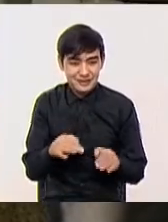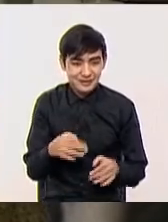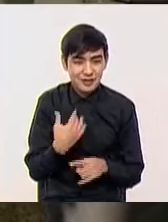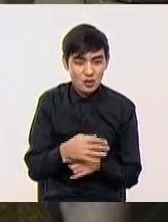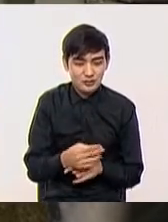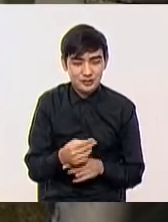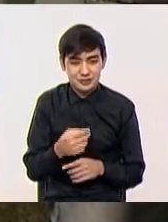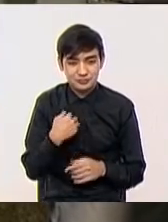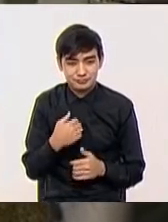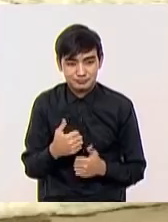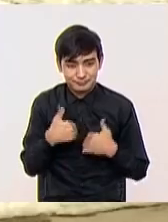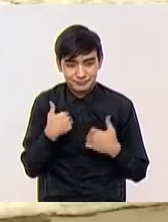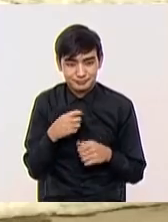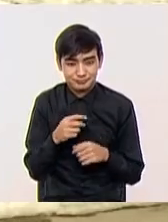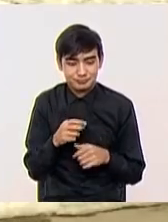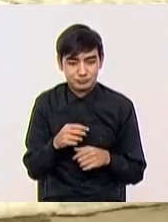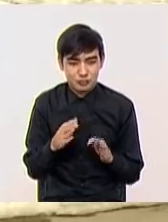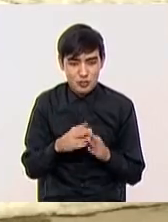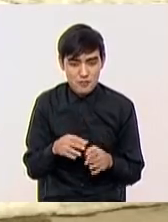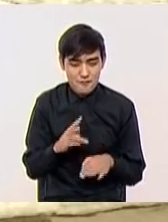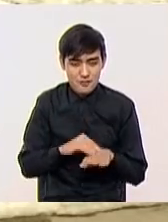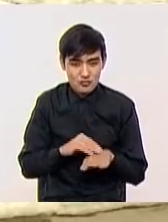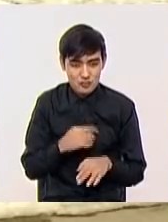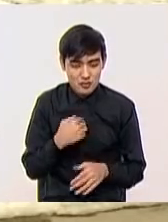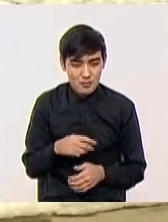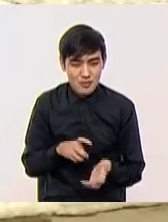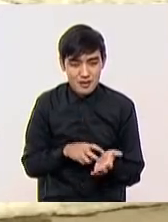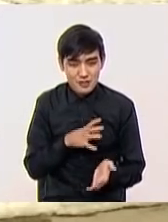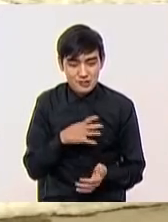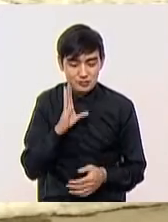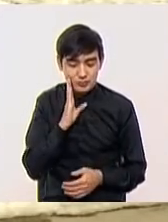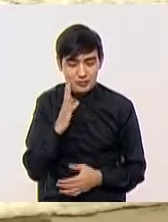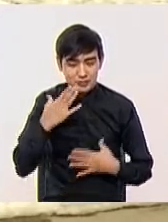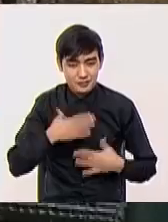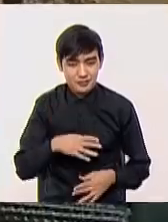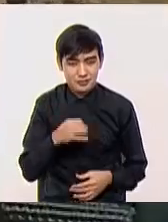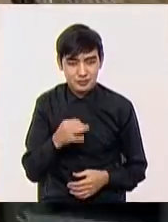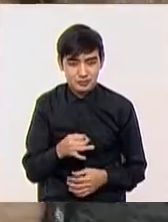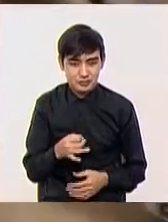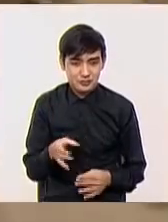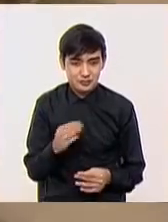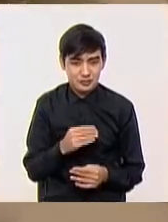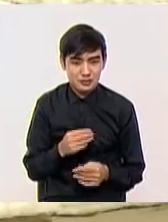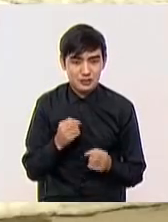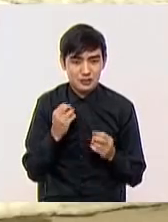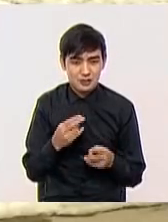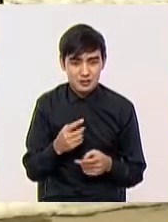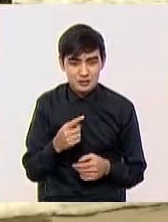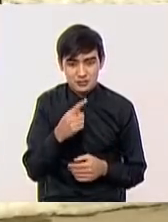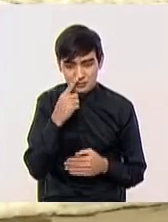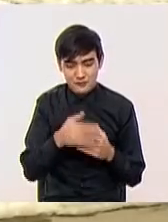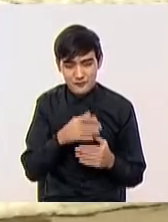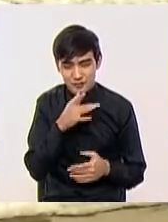далаға шығармауға тырысамыз дейді. Түнімен қорқып шықтық енді. Ұйықтаған жоқпыз деген. Надеюсь, жақын